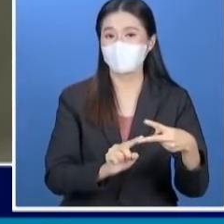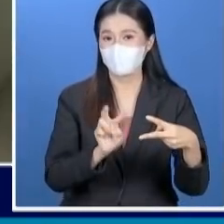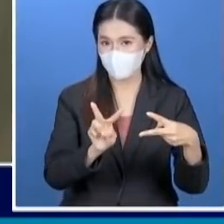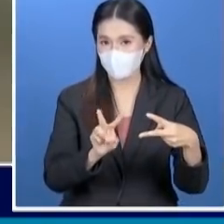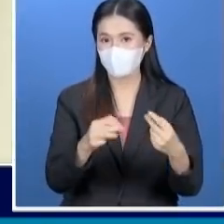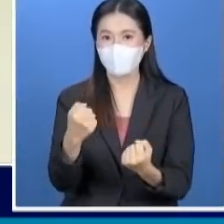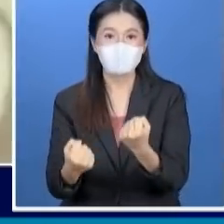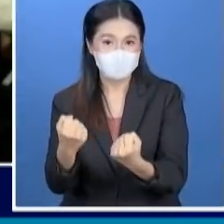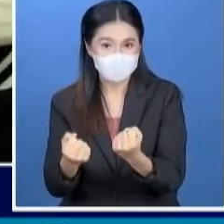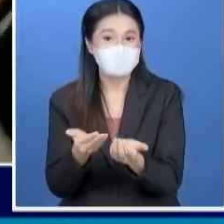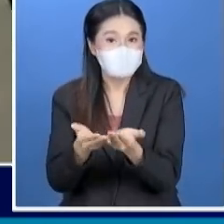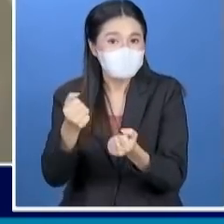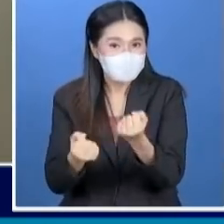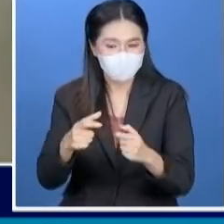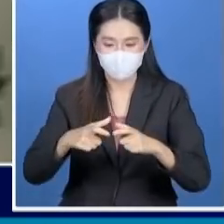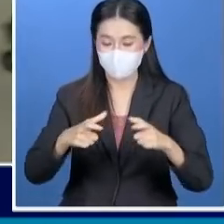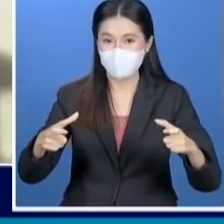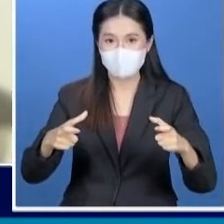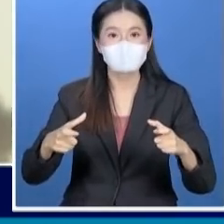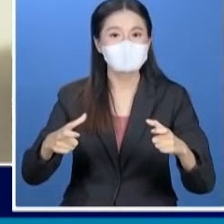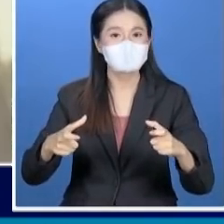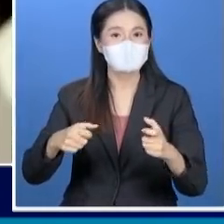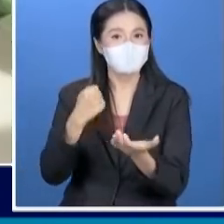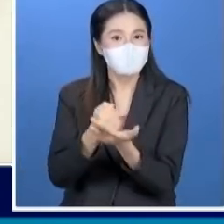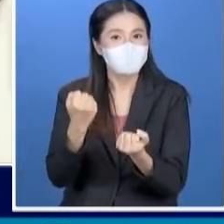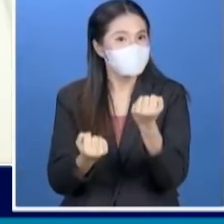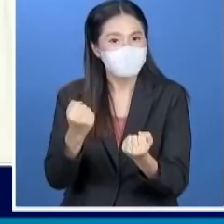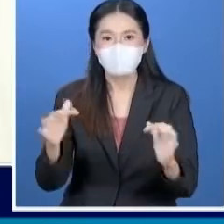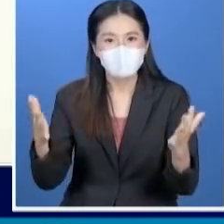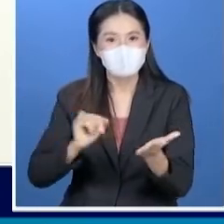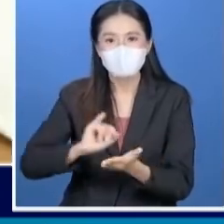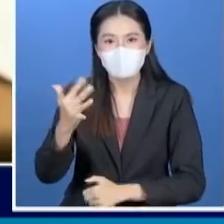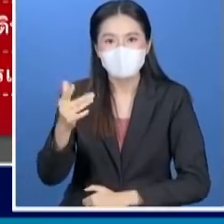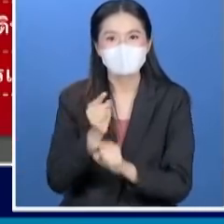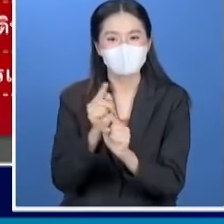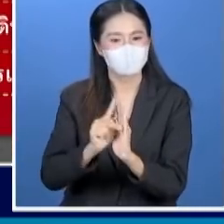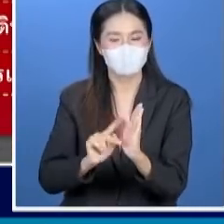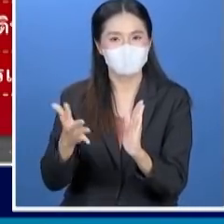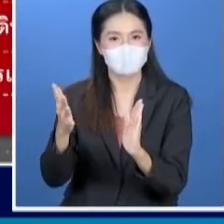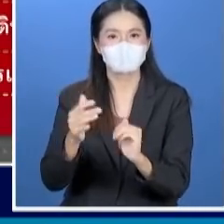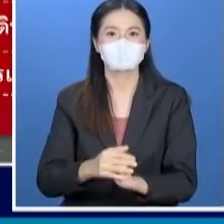เป็นผู้ควบคุมเรือโดยไม่มีประกาศียบัตรรับรองความถูกต้องตามกฎหมาย